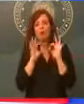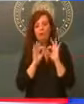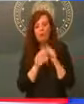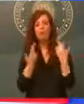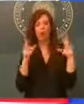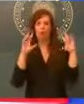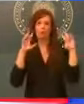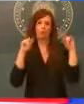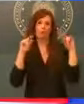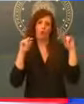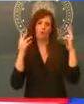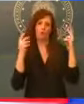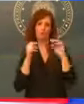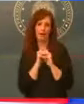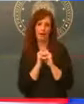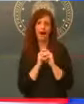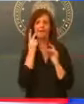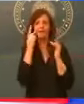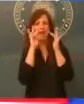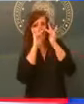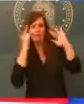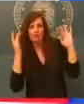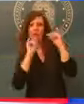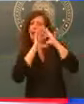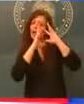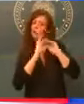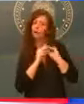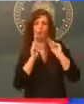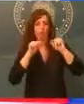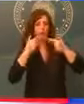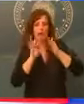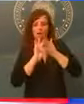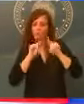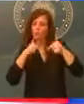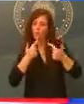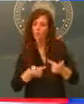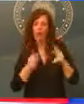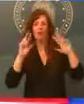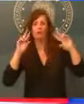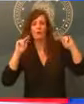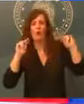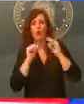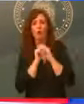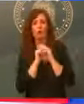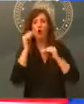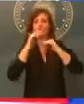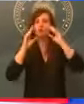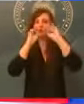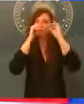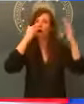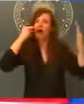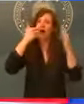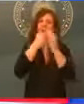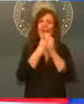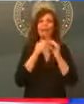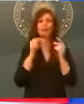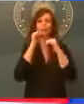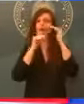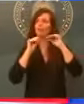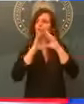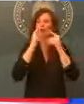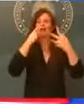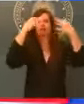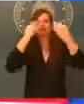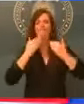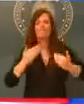moderni digitalizzati completamente digitalizzati con delle strutture più adeguate più sicure finalmente più